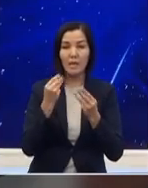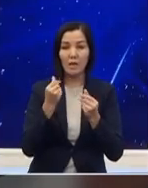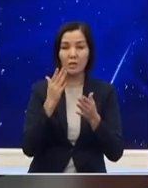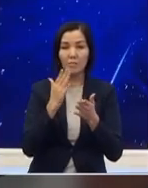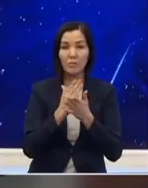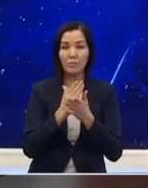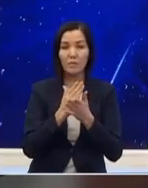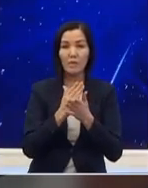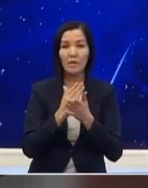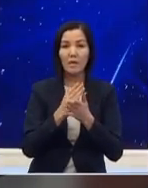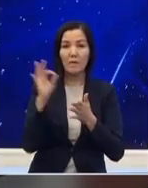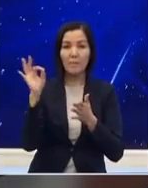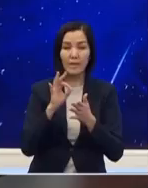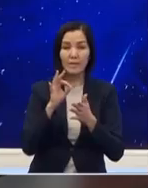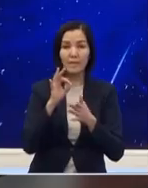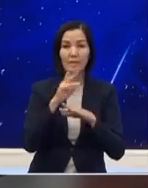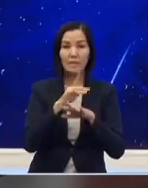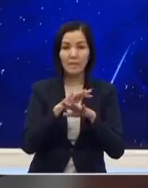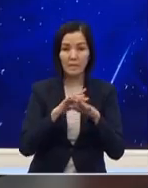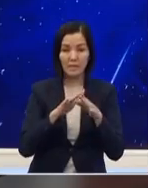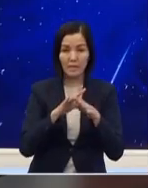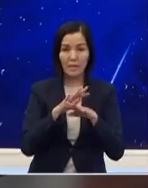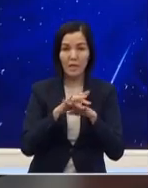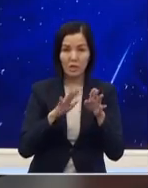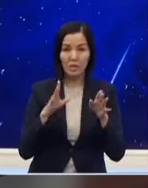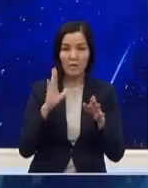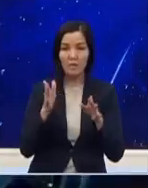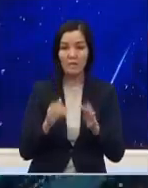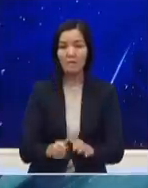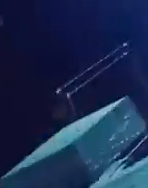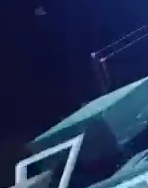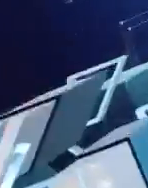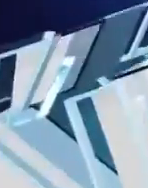онда олар да салық рақымшылығына қолданылады.